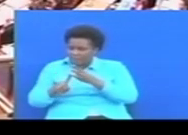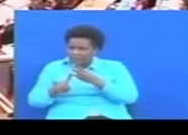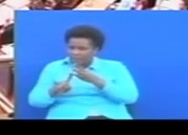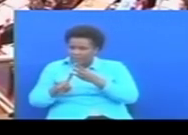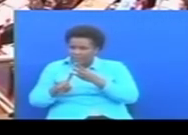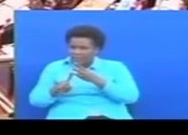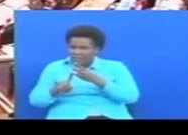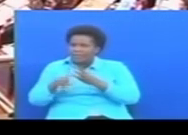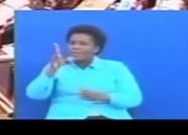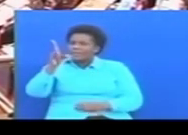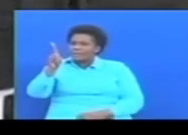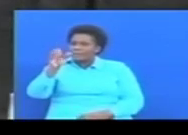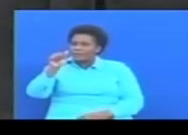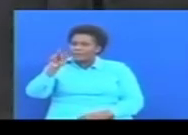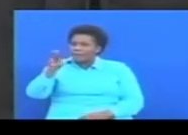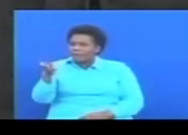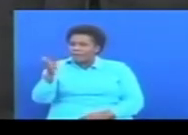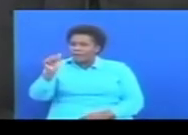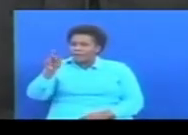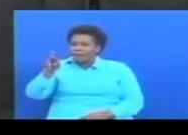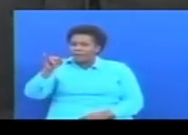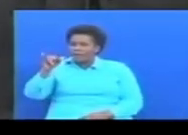afisa kutoka Wizara ya Mambo ya Nje.